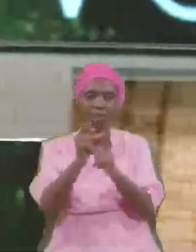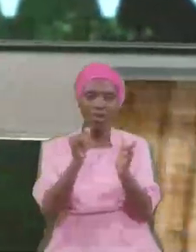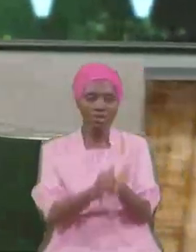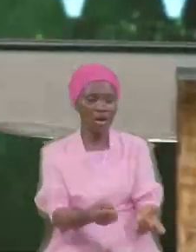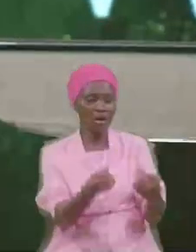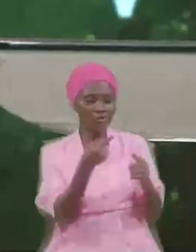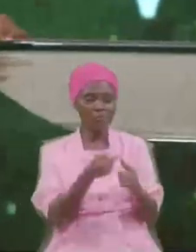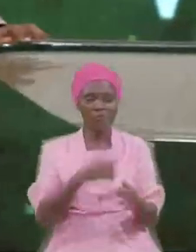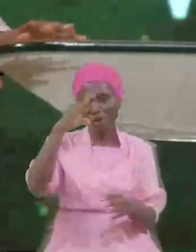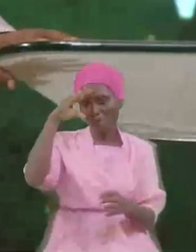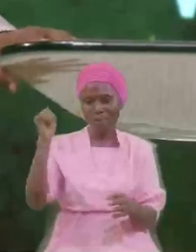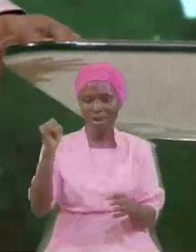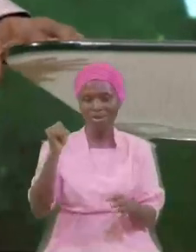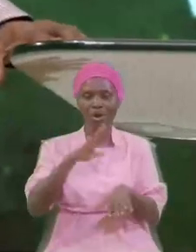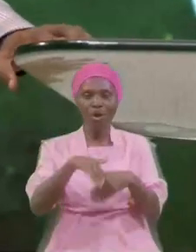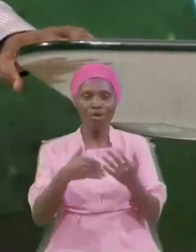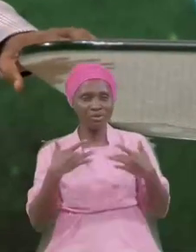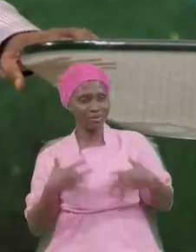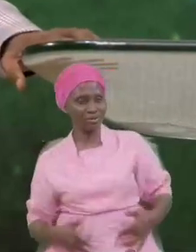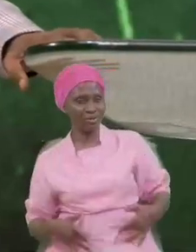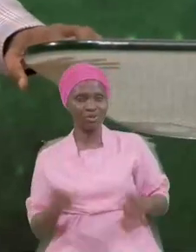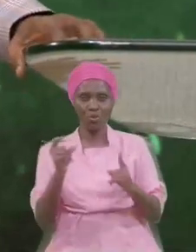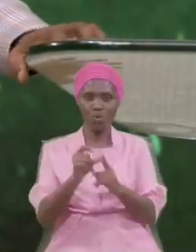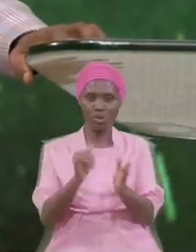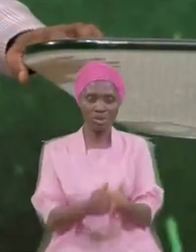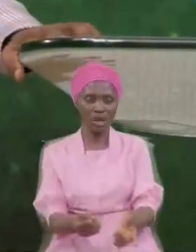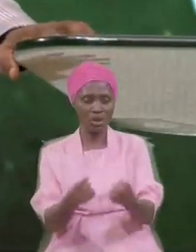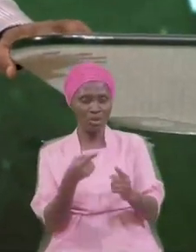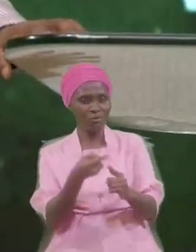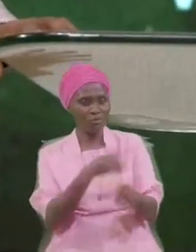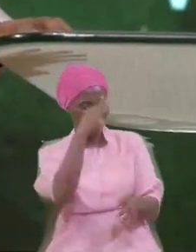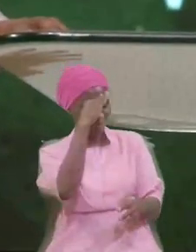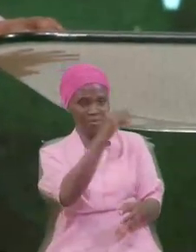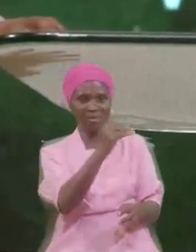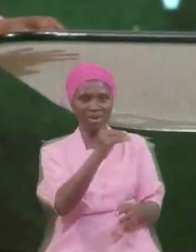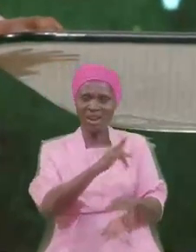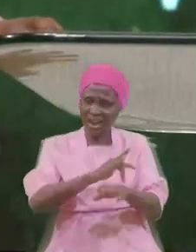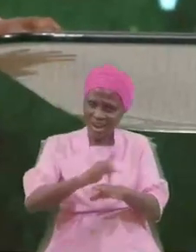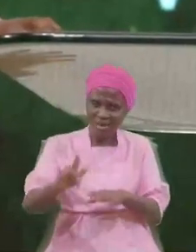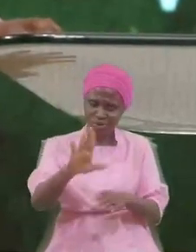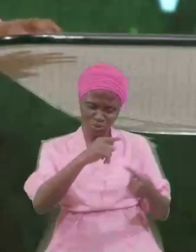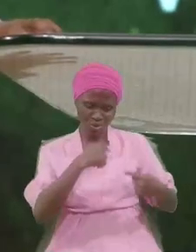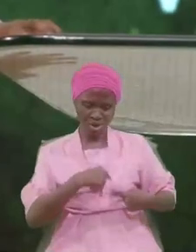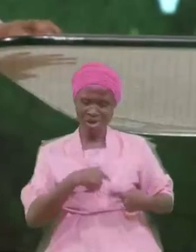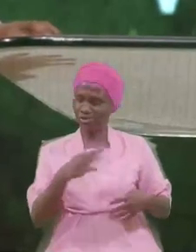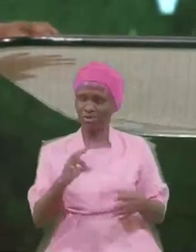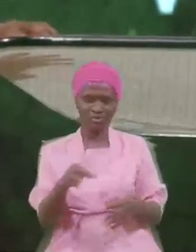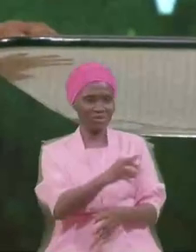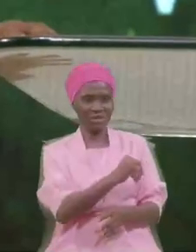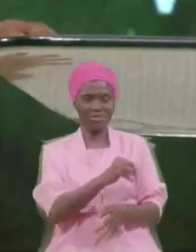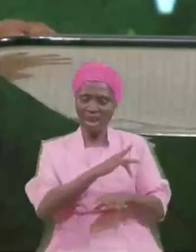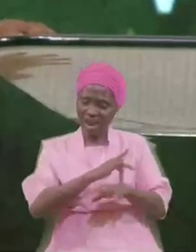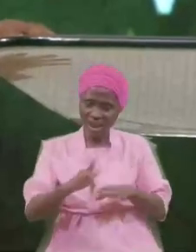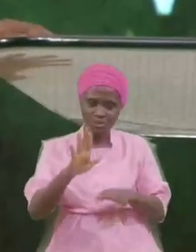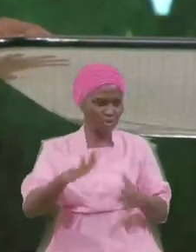paroles menaçantes des hommes. Alors vous devez vous vider de cela, vider votre vie, vider votre